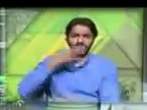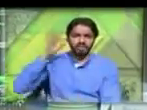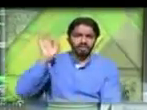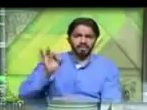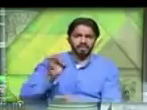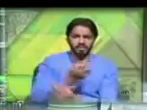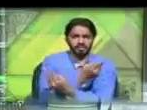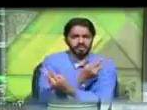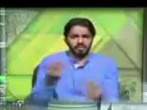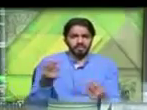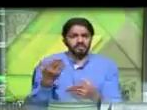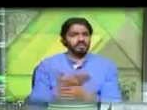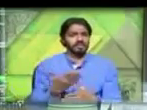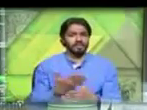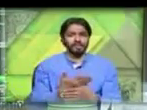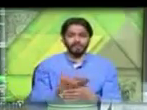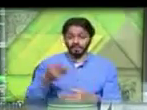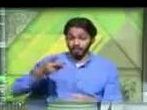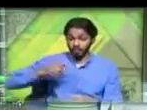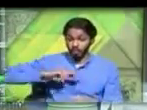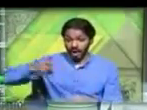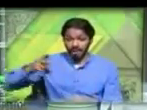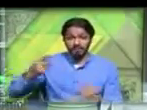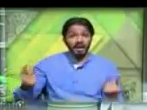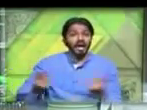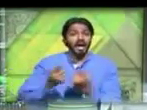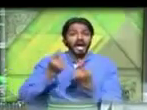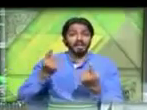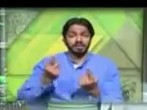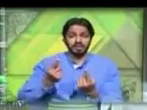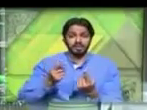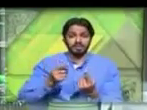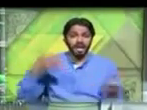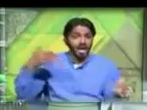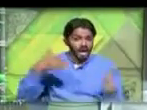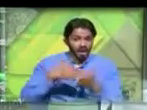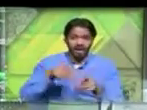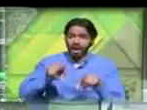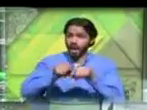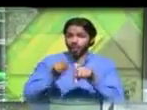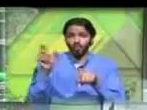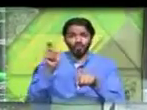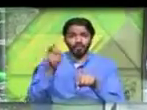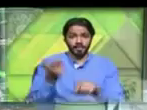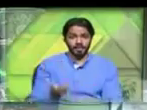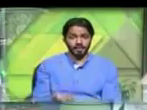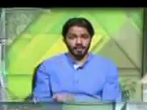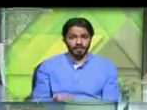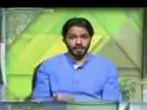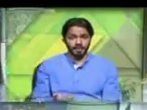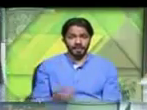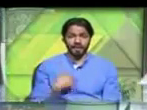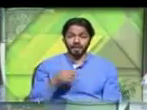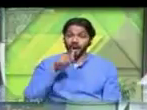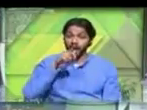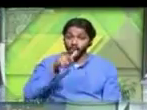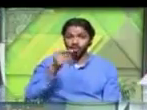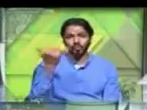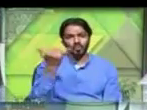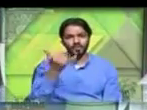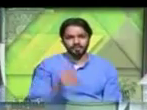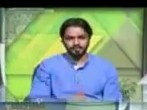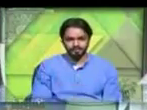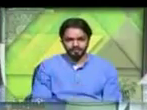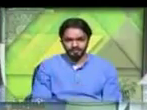سأقرأها بحروفها لشيخ الإسلام ابن تيمية، لأنني أظن والله أعلم أن ابن